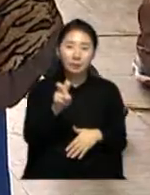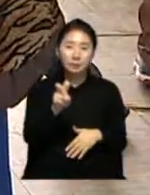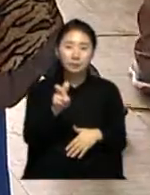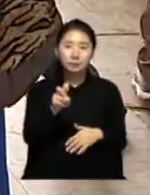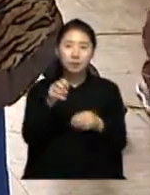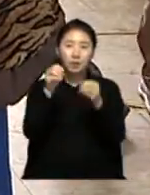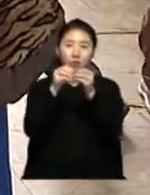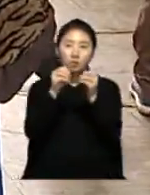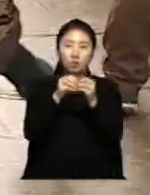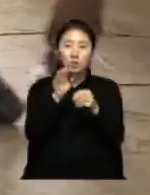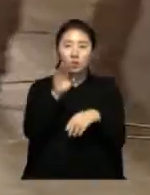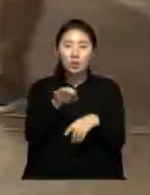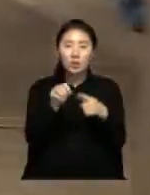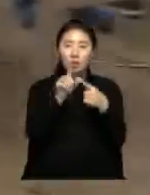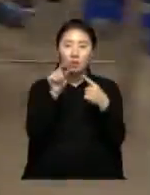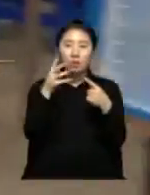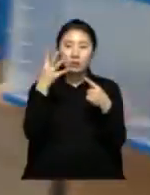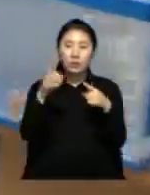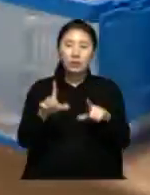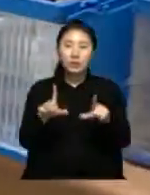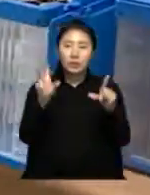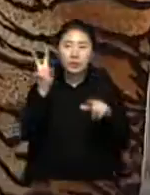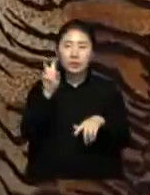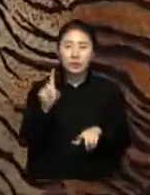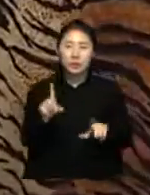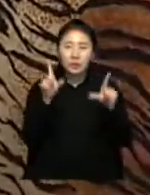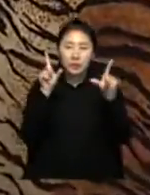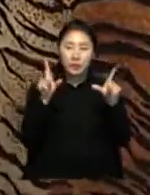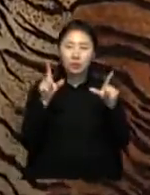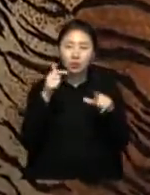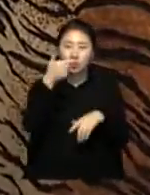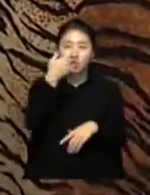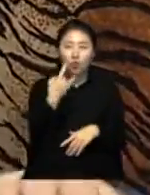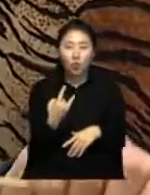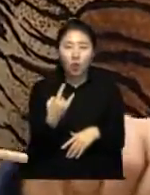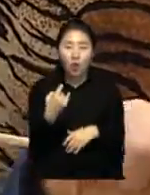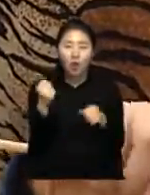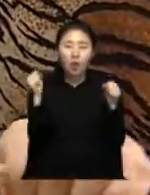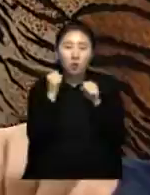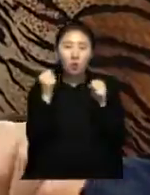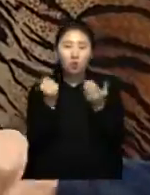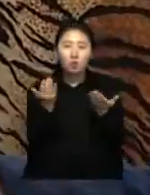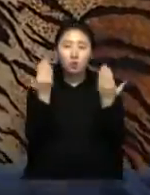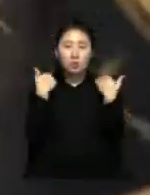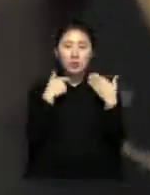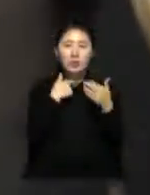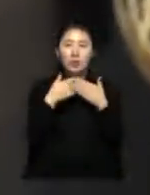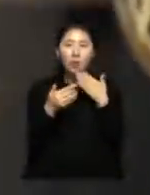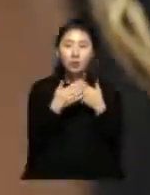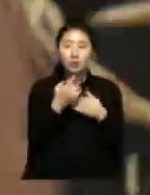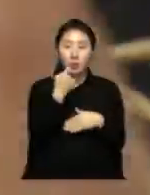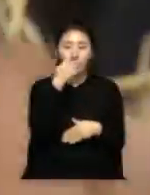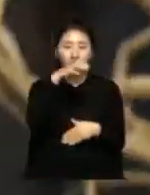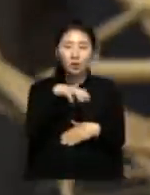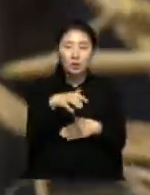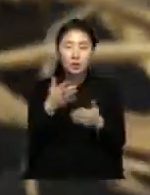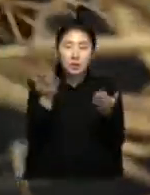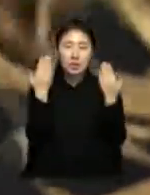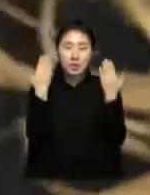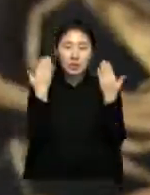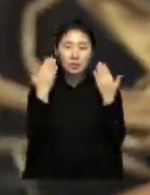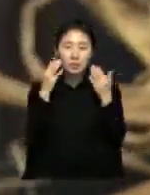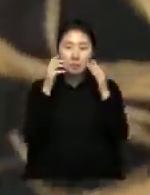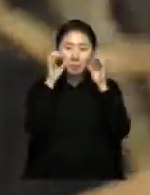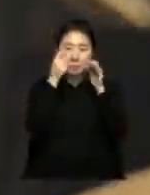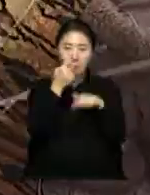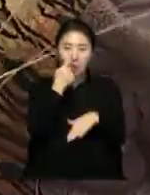유적지는 1월 4일부터 21일까지 총 6회에 걸쳐 신석기 겨울나기 체험교실을 운영합니다. 책에서 배웠던